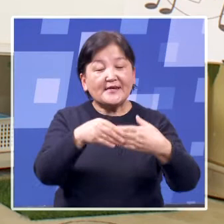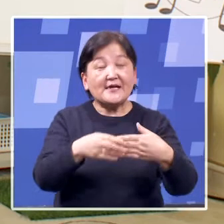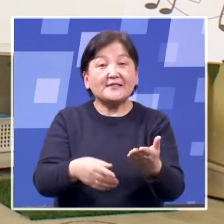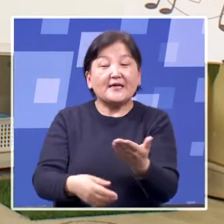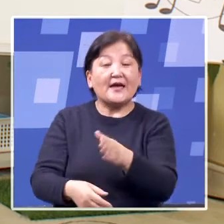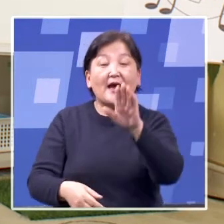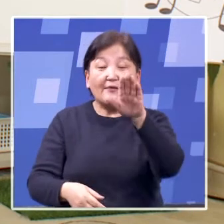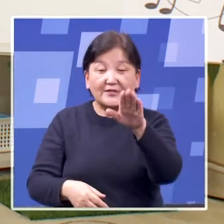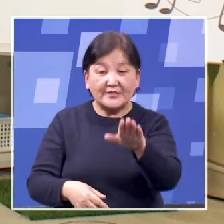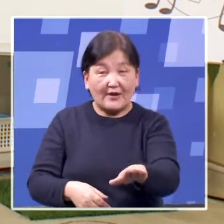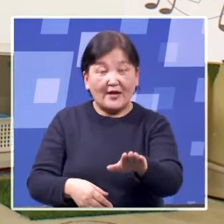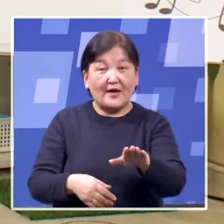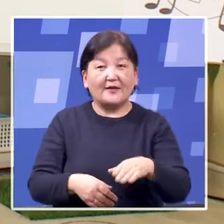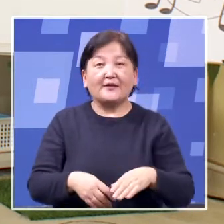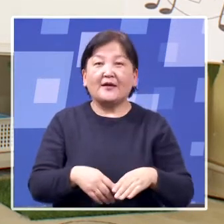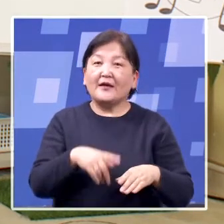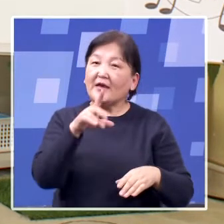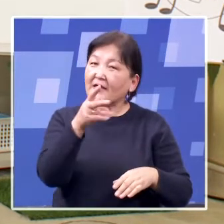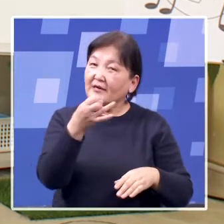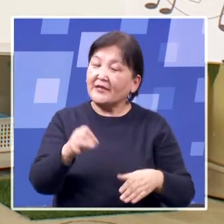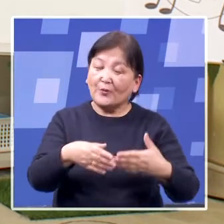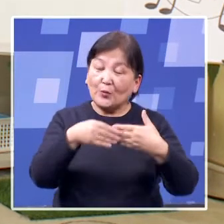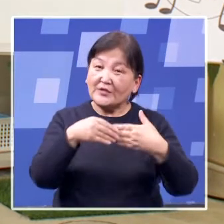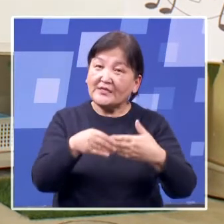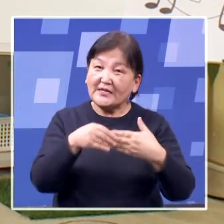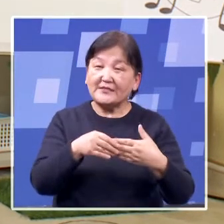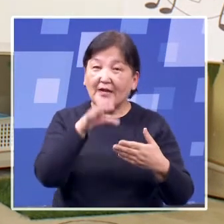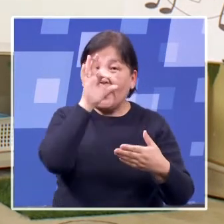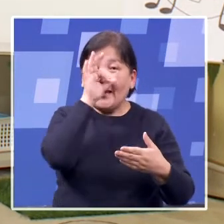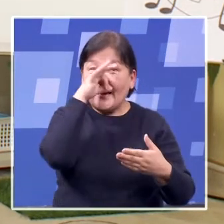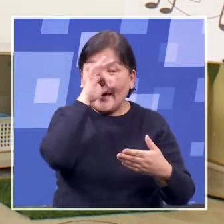эхний хуудас цаасан дээр бүгдээрээ гахайг зурыг.